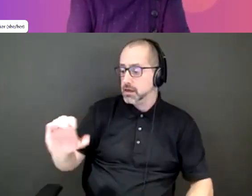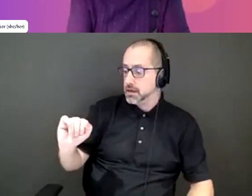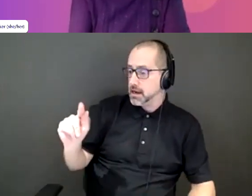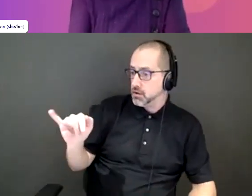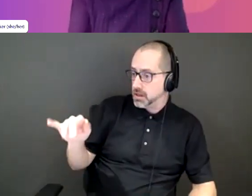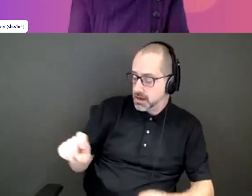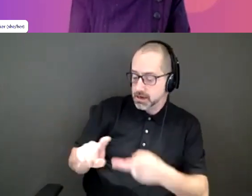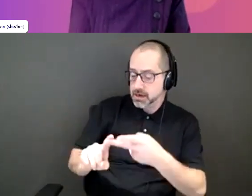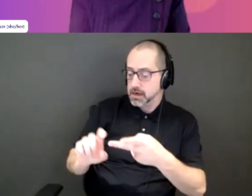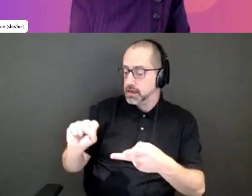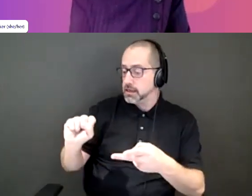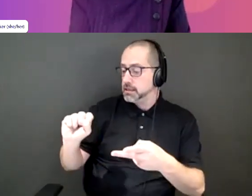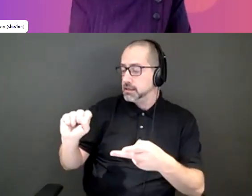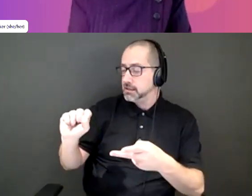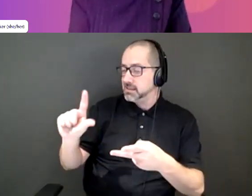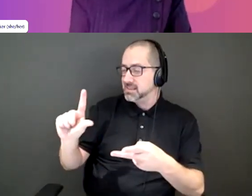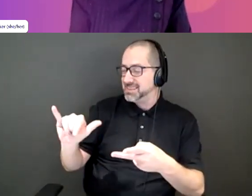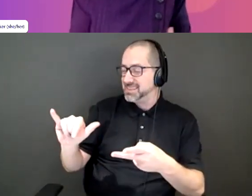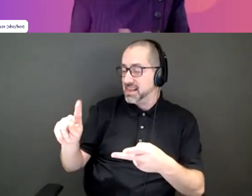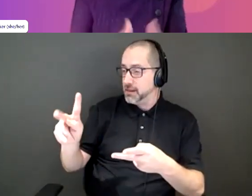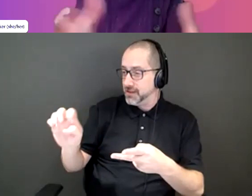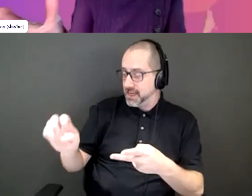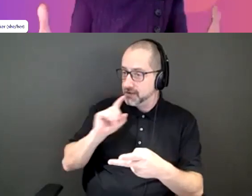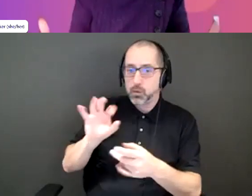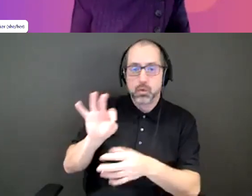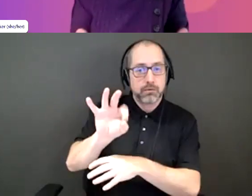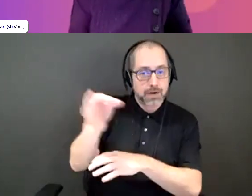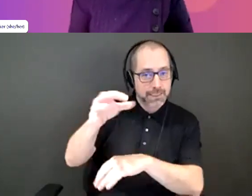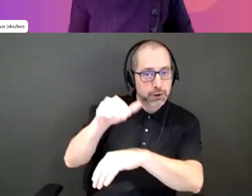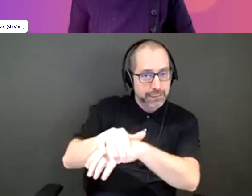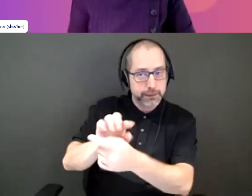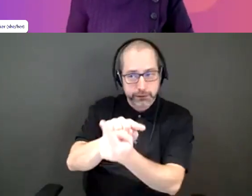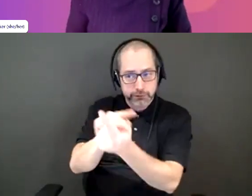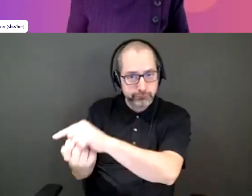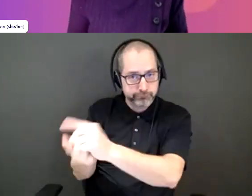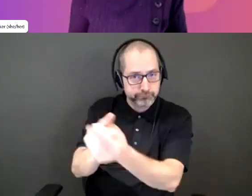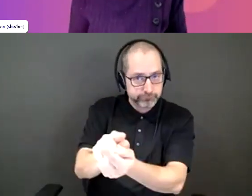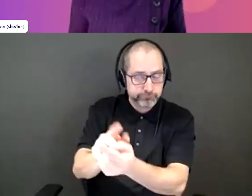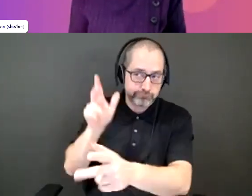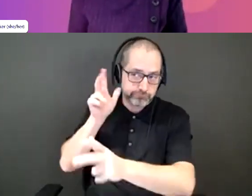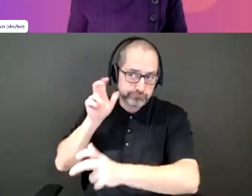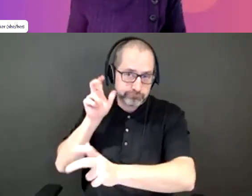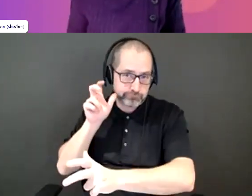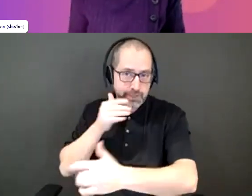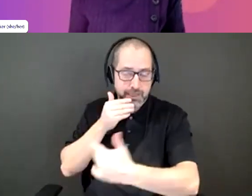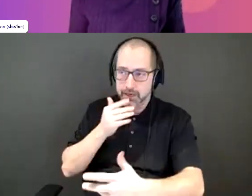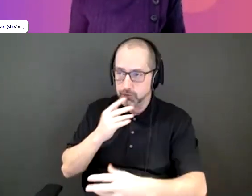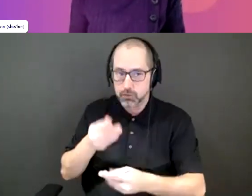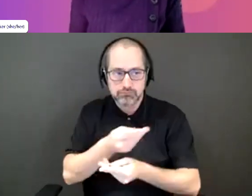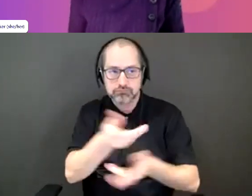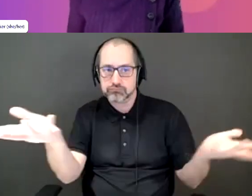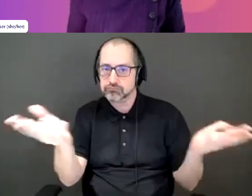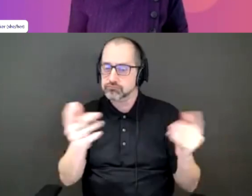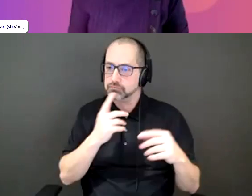Sylvie d'avoir donc faire les services d'interprétation vers le français et de rendre ce que l'on fait